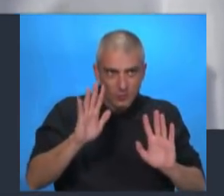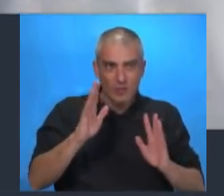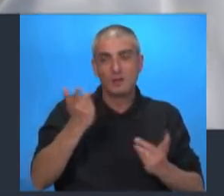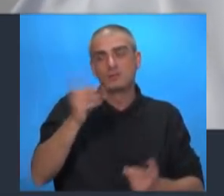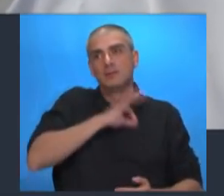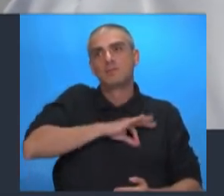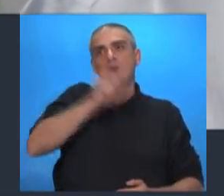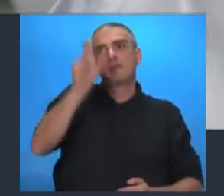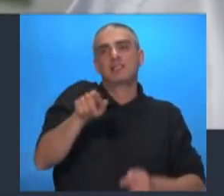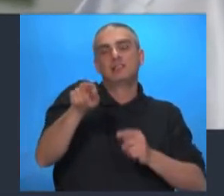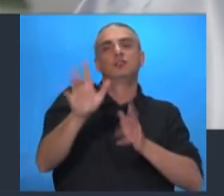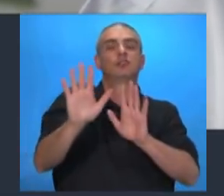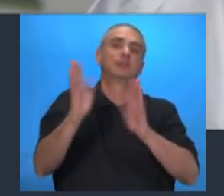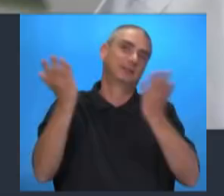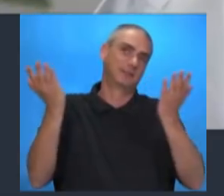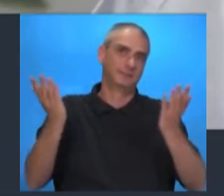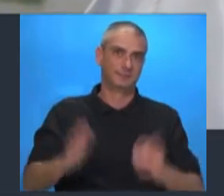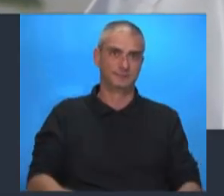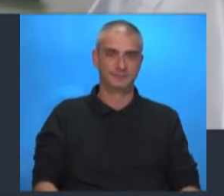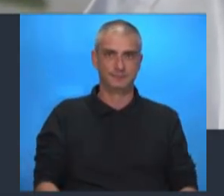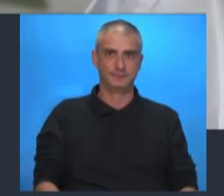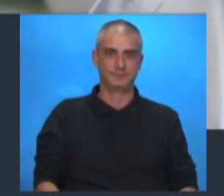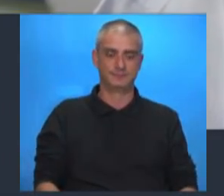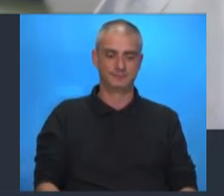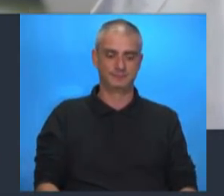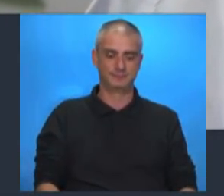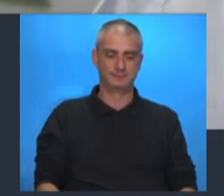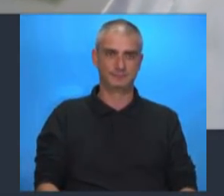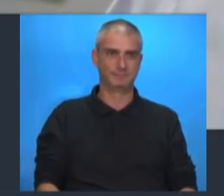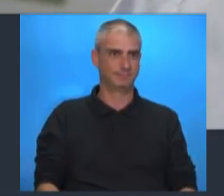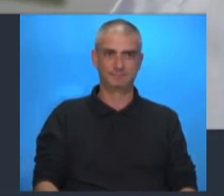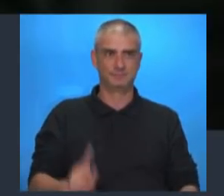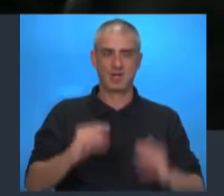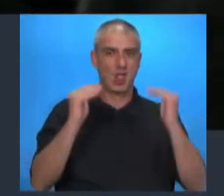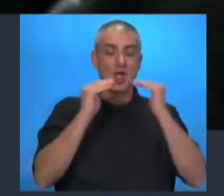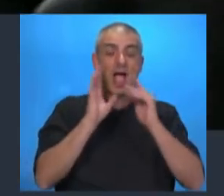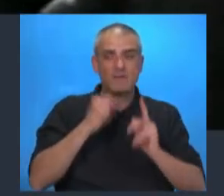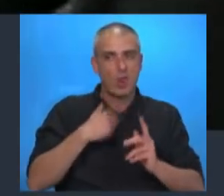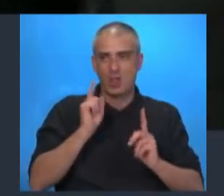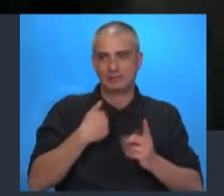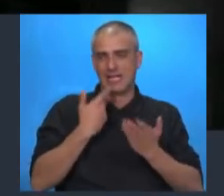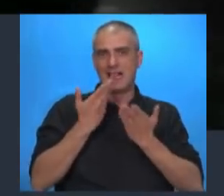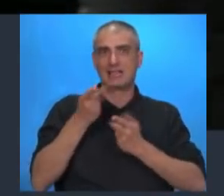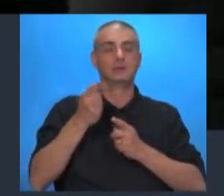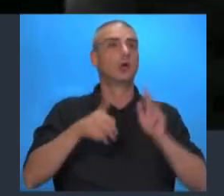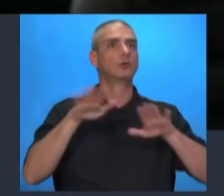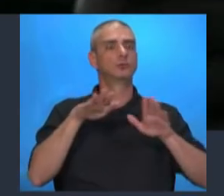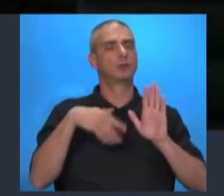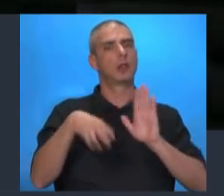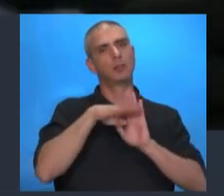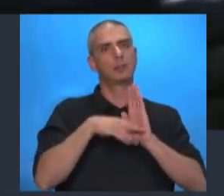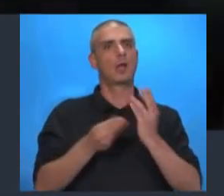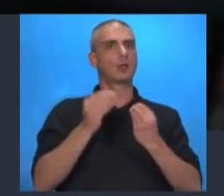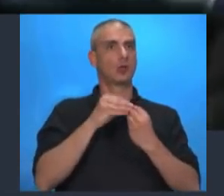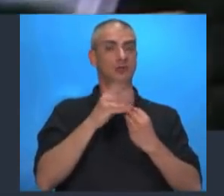זה אולי מאפיין את האיש עצמו ולא ראוי אפילו להתייחסות. ראש הממשלה הציב היום תנאי נוסף כאשר